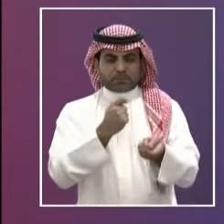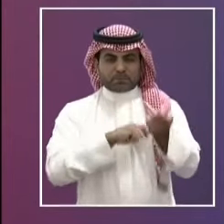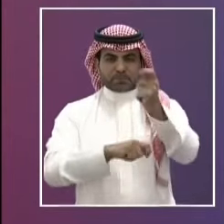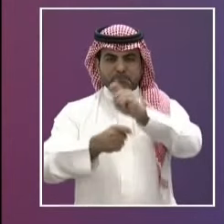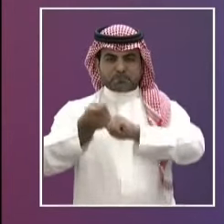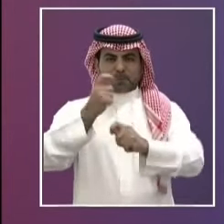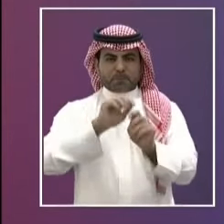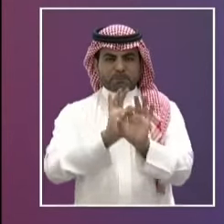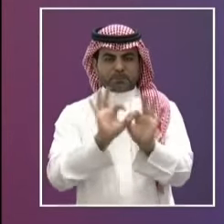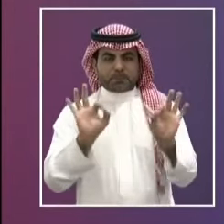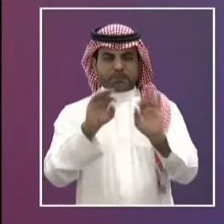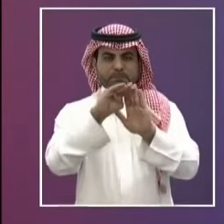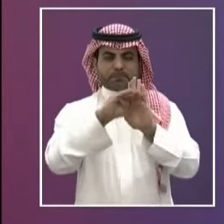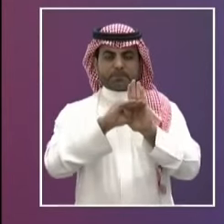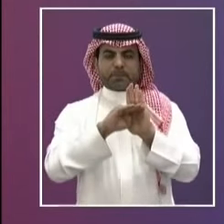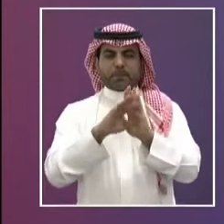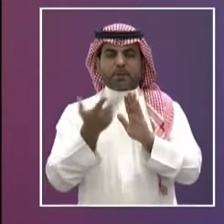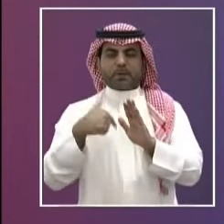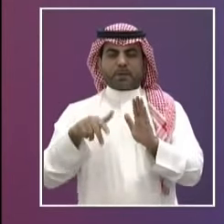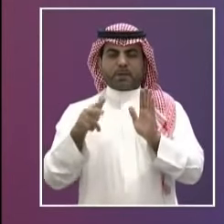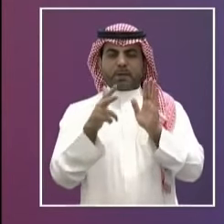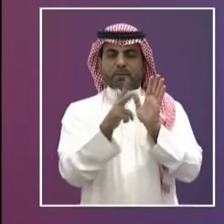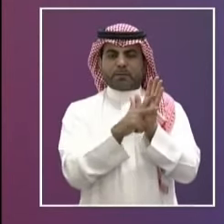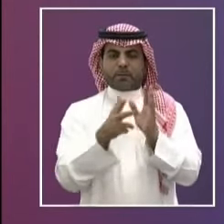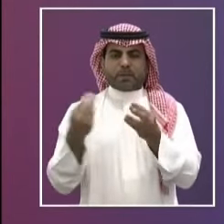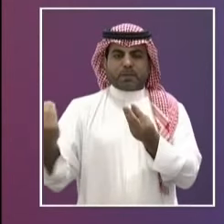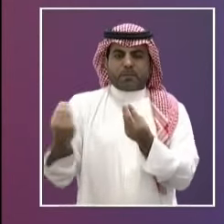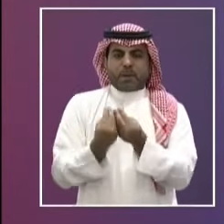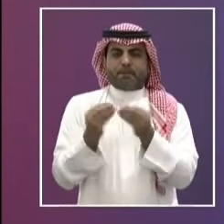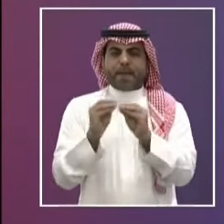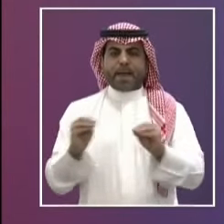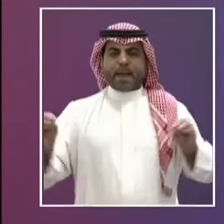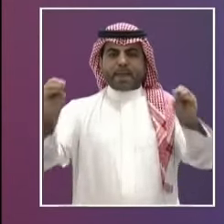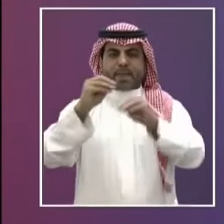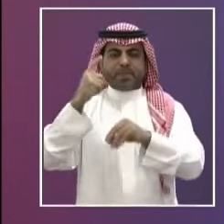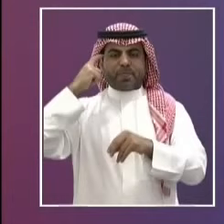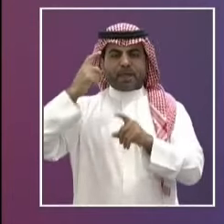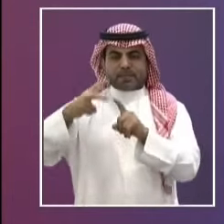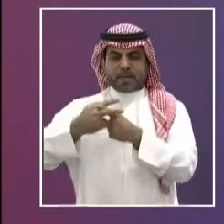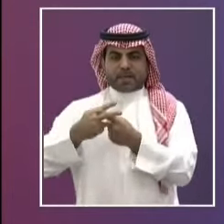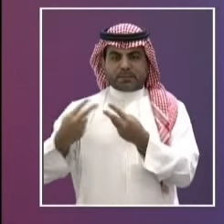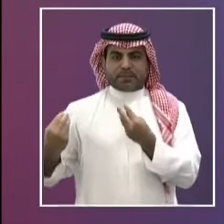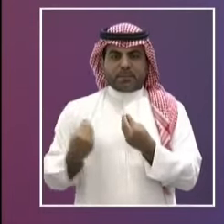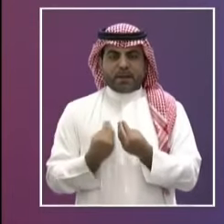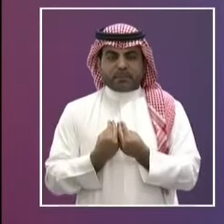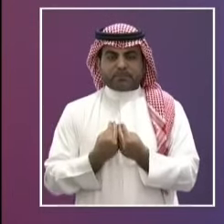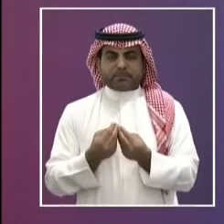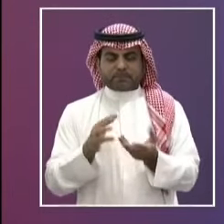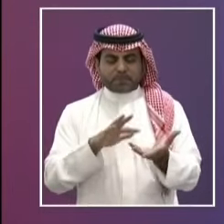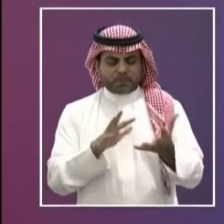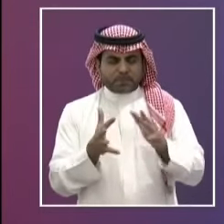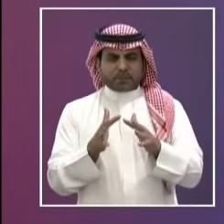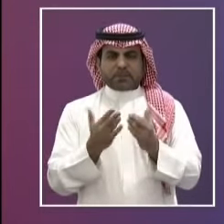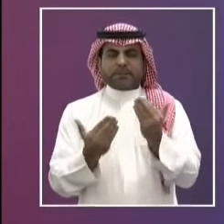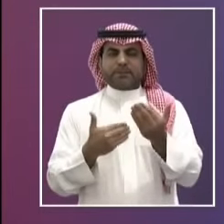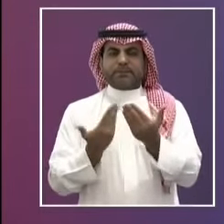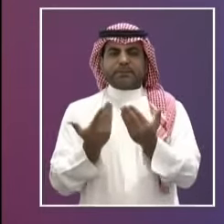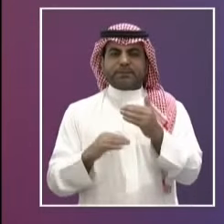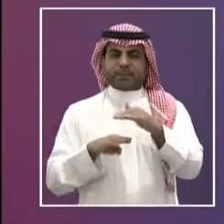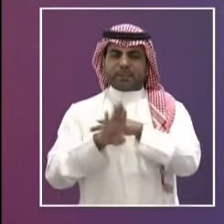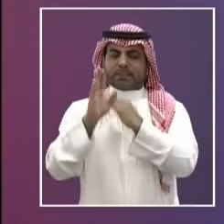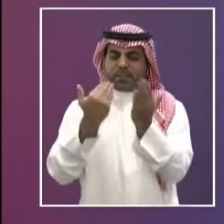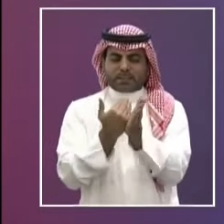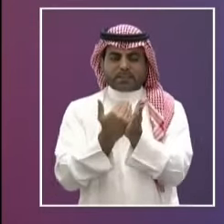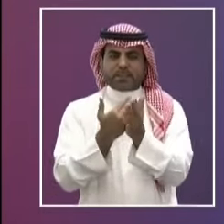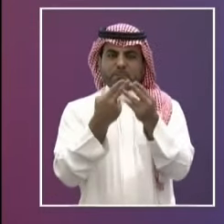بمساعدة الهيئة السعودية للبيانات والذكاء الاصطناعي، ويتم من خلاله استخراج التصاريح سواء